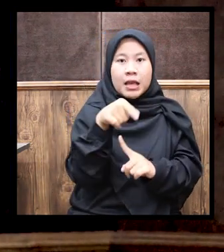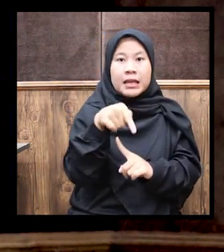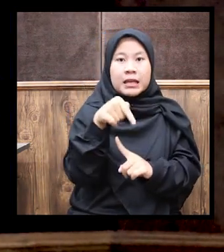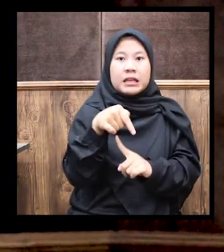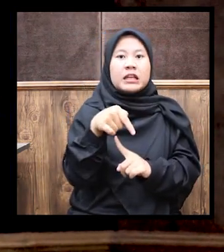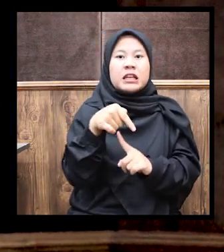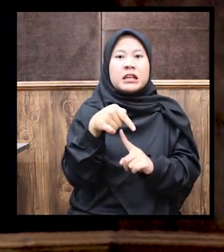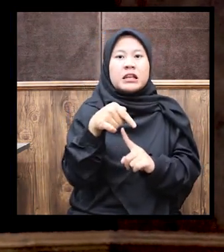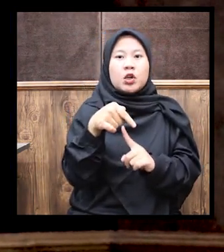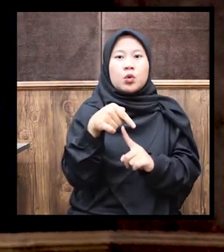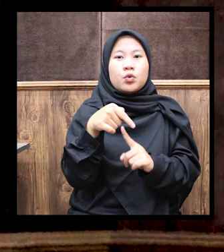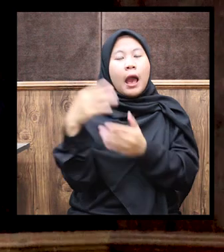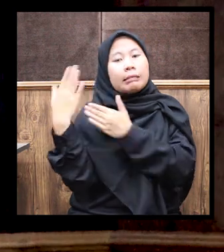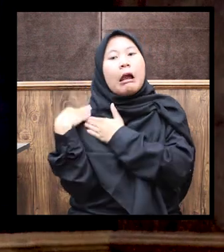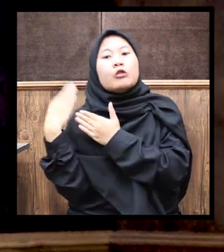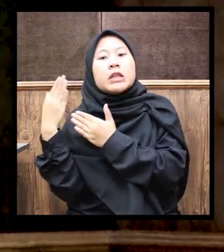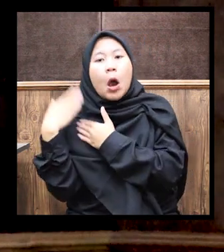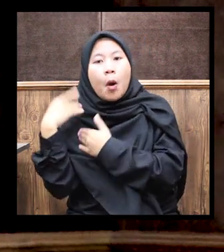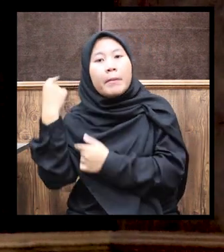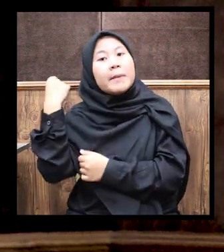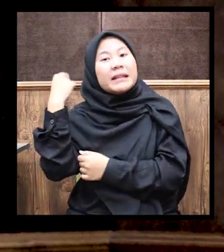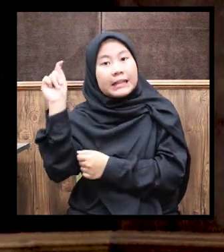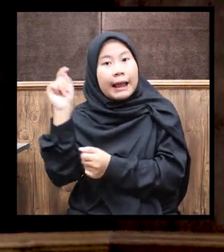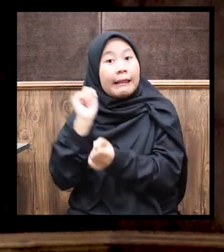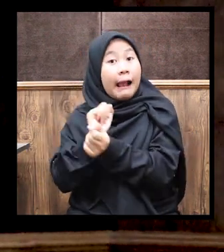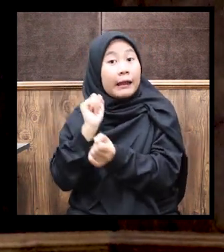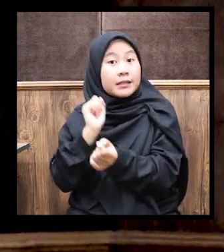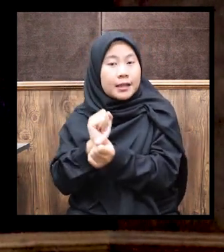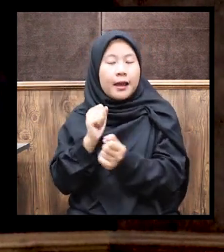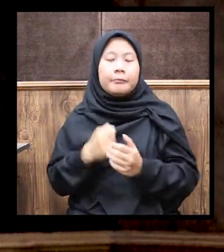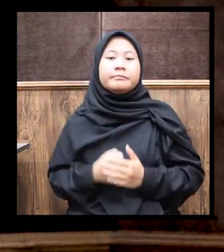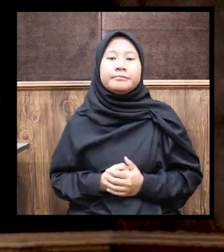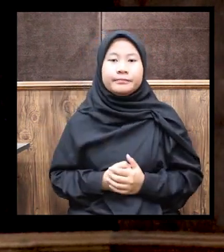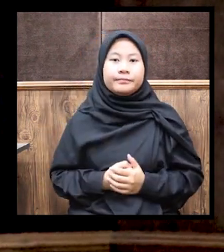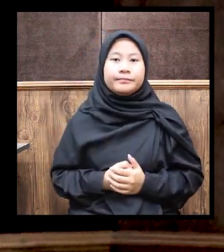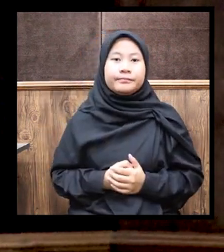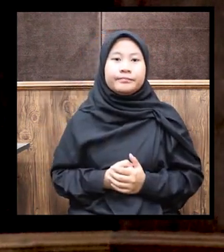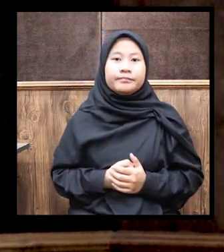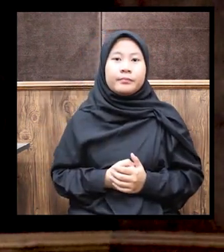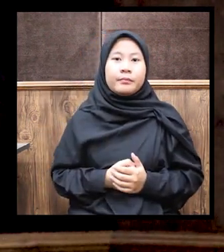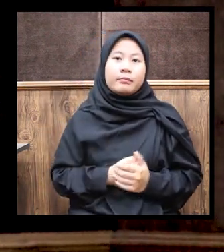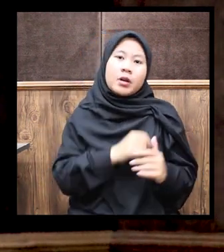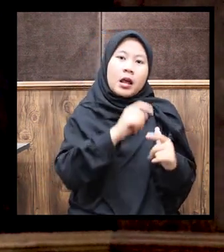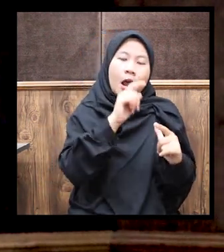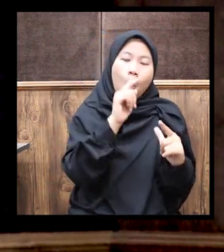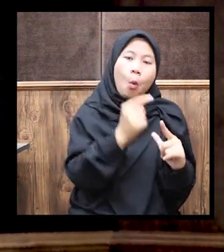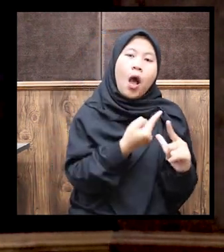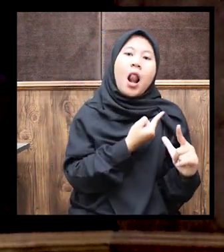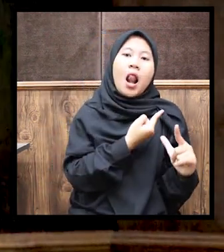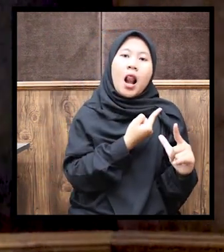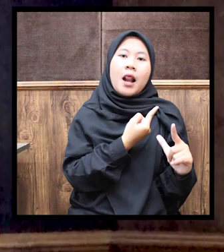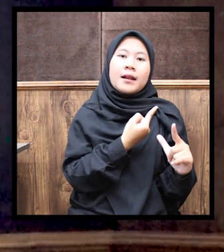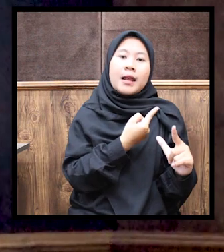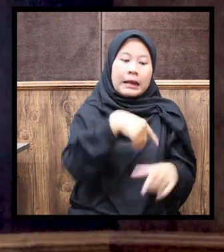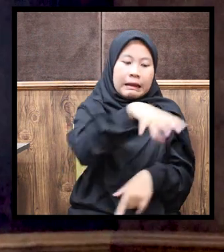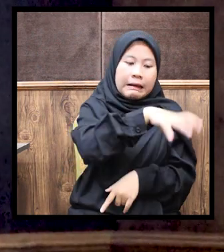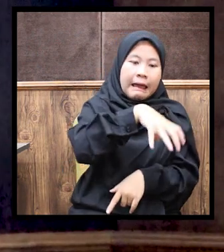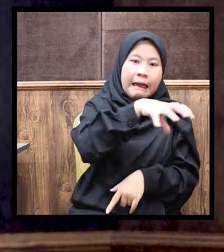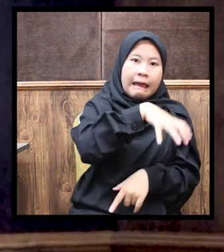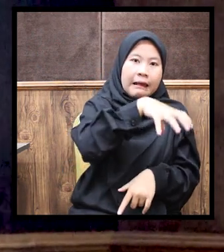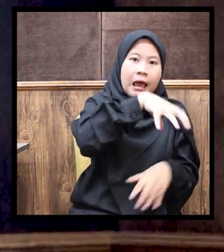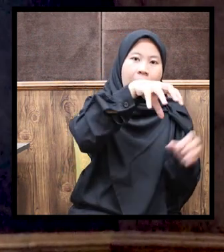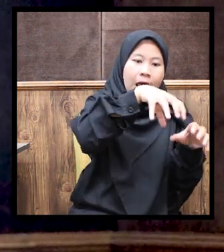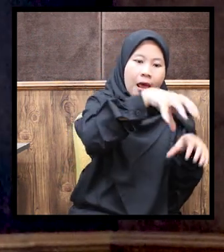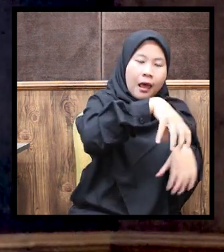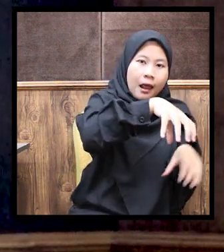diambil alih oleh Kementerian keten kerjaan nah kita dari awal pengambil alihan dari daerah ke pusat itu kita memang